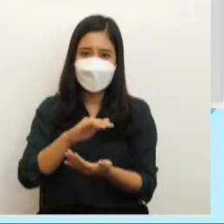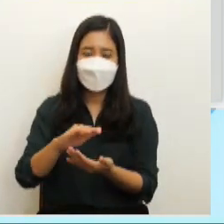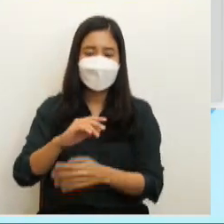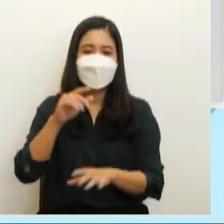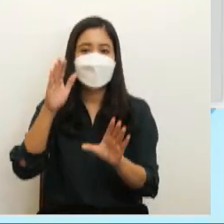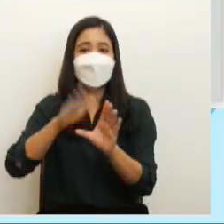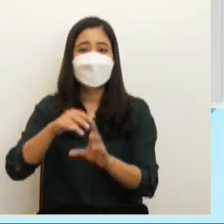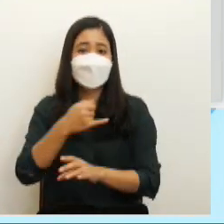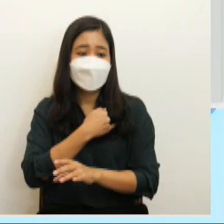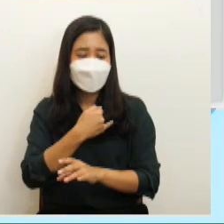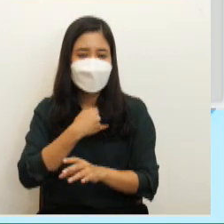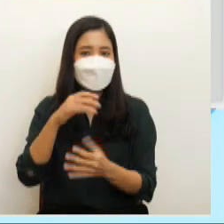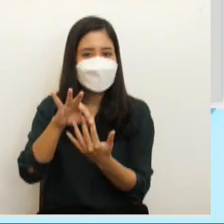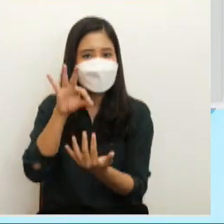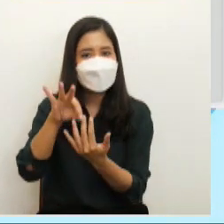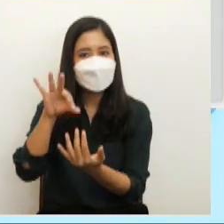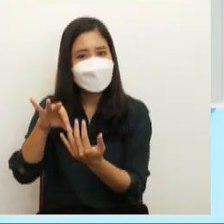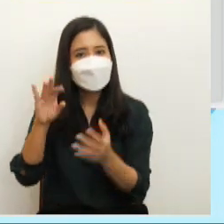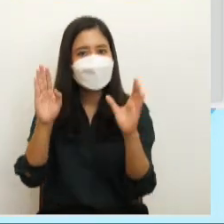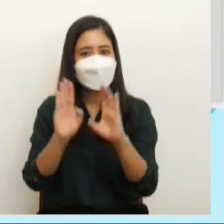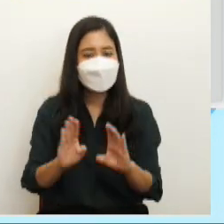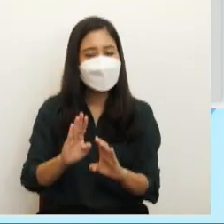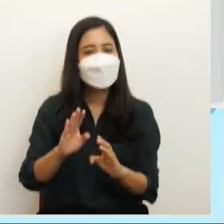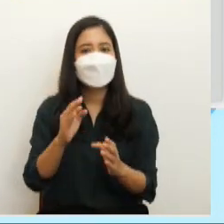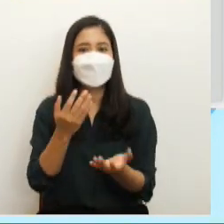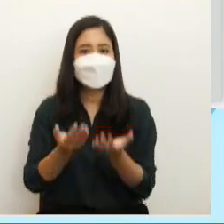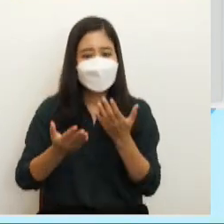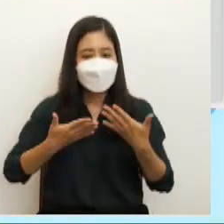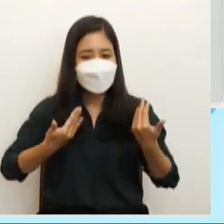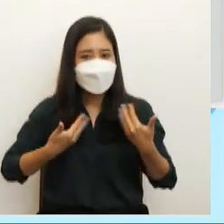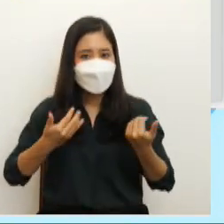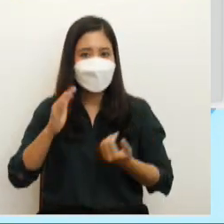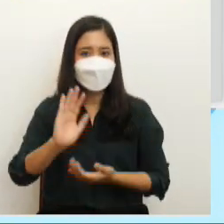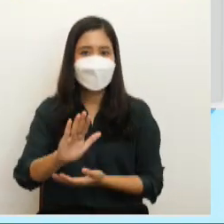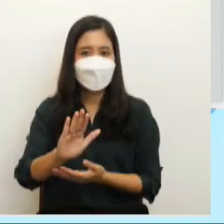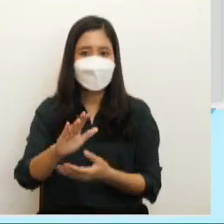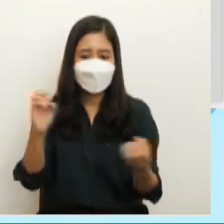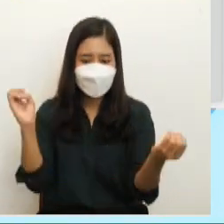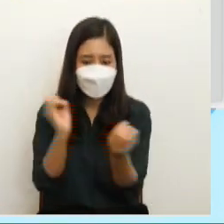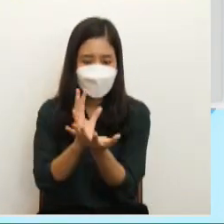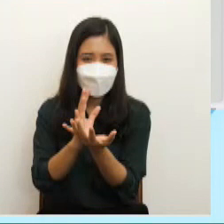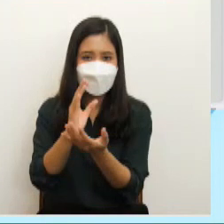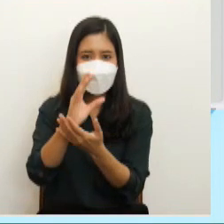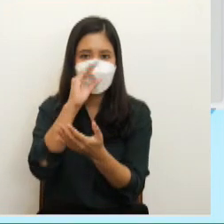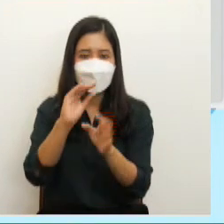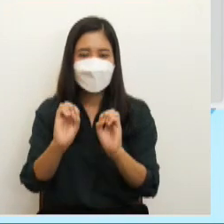ผู้ปกครองและนักเรียนด้วยและก็ความสะดวกต่ออันนี้เพื่อไม่ให้กระทบเรื่องอุปกรณ์การเรียนการสอนของนักเรียนอีกทางหนึ่งด้วย